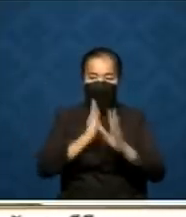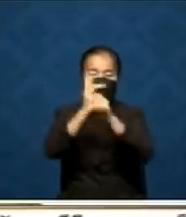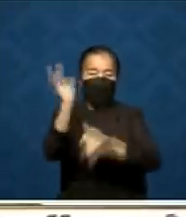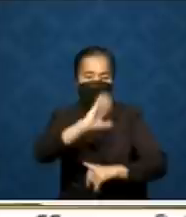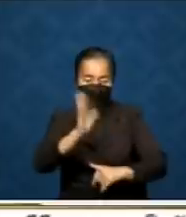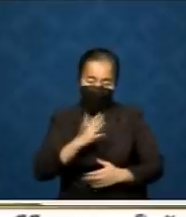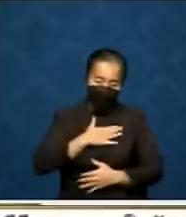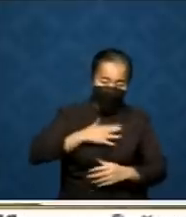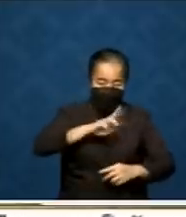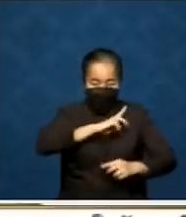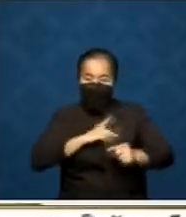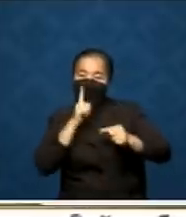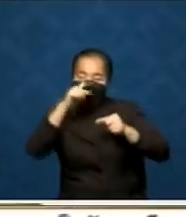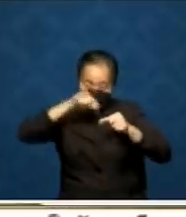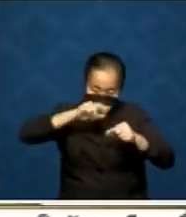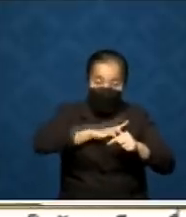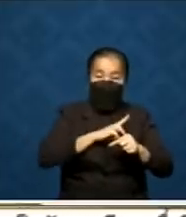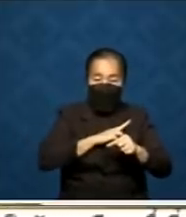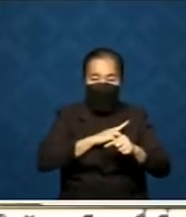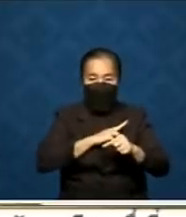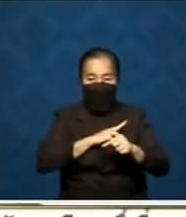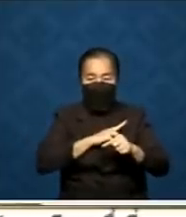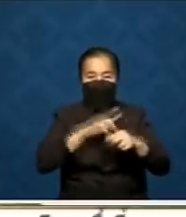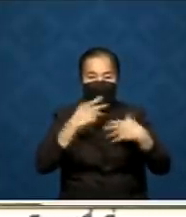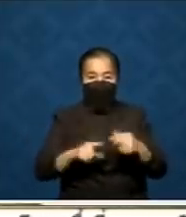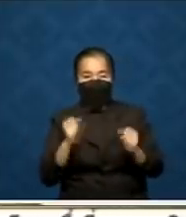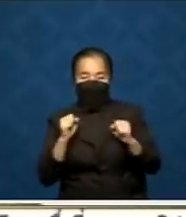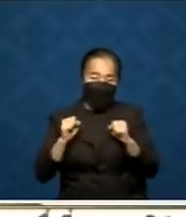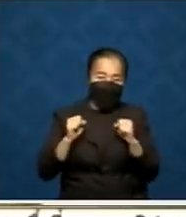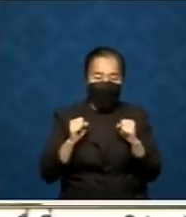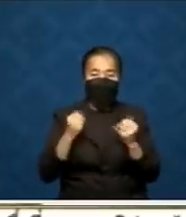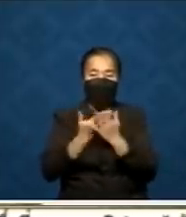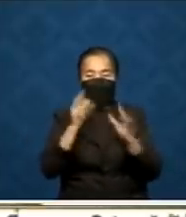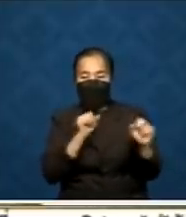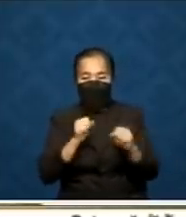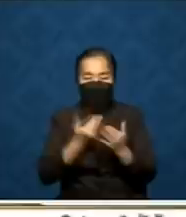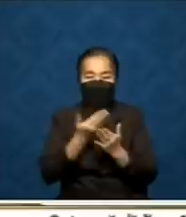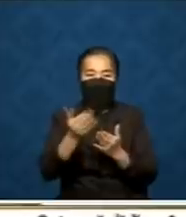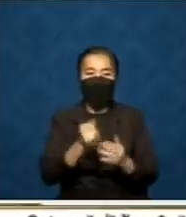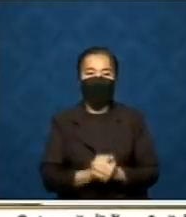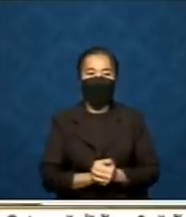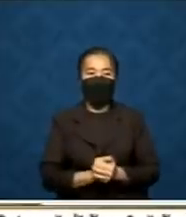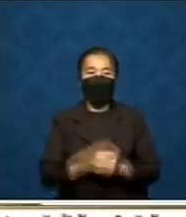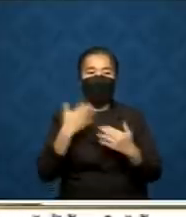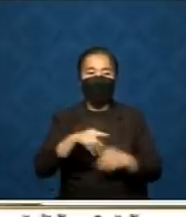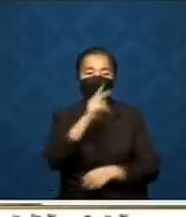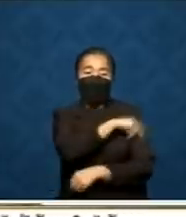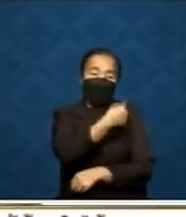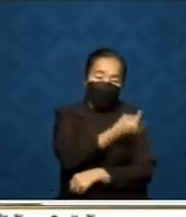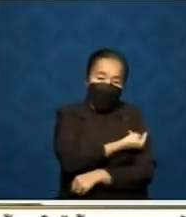ตัวเองมั่งเต็มที่เขาก็จับชื่อน่ะท่านประธานนั้นและชมรมแพทย์ชนบท